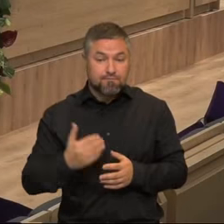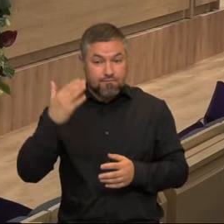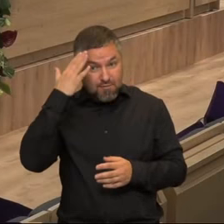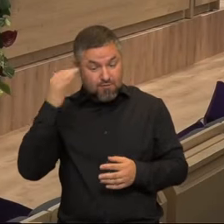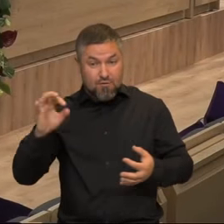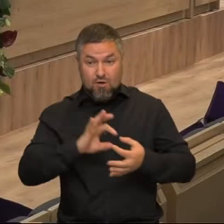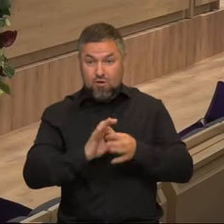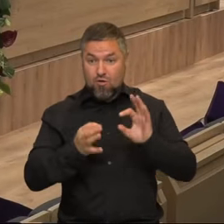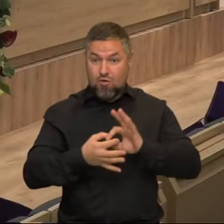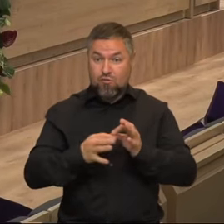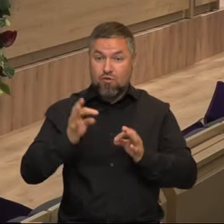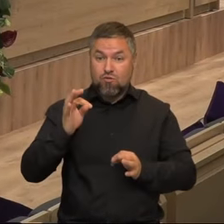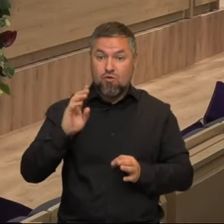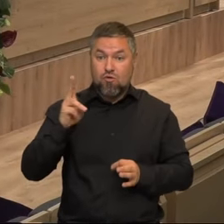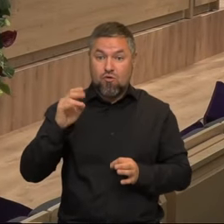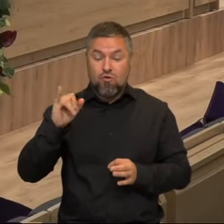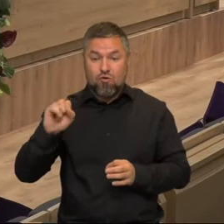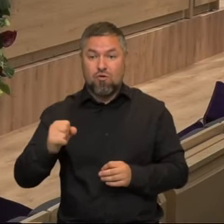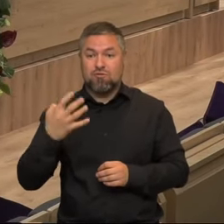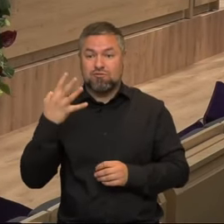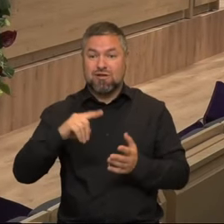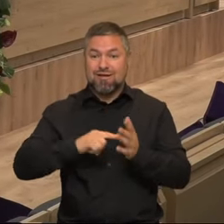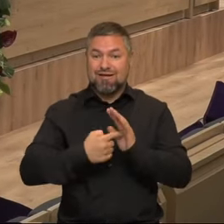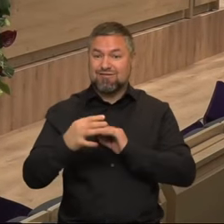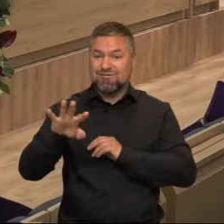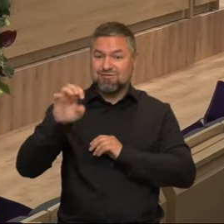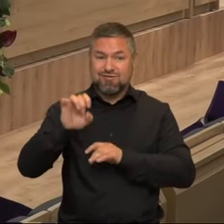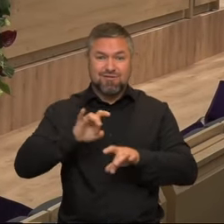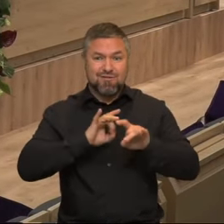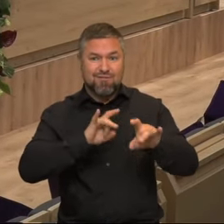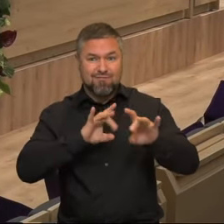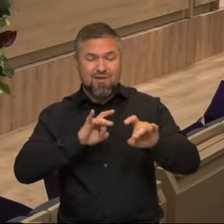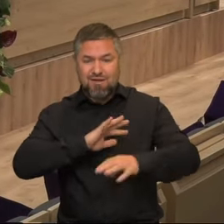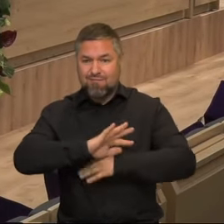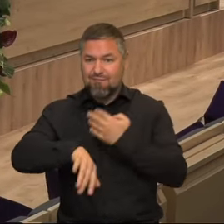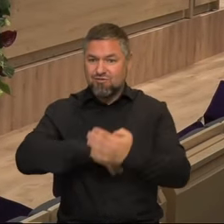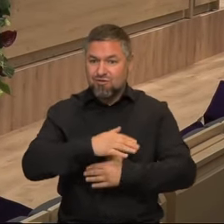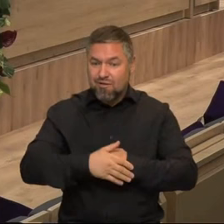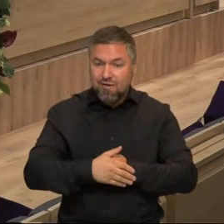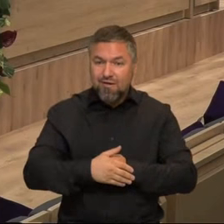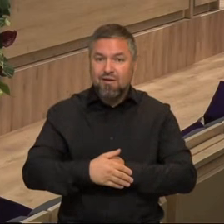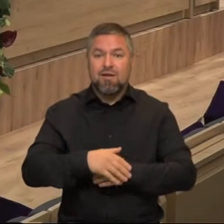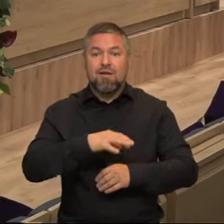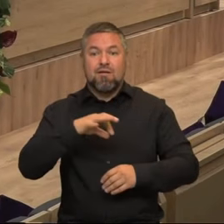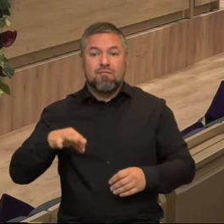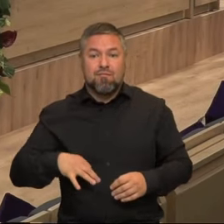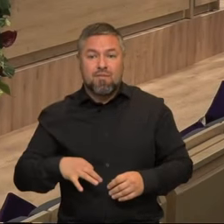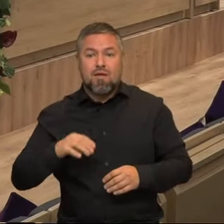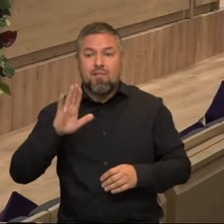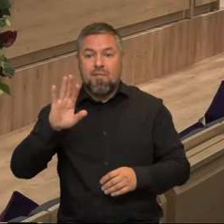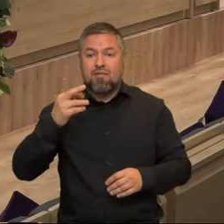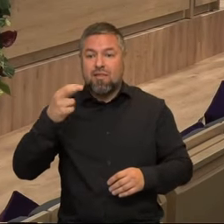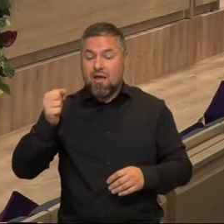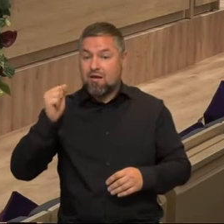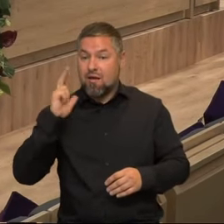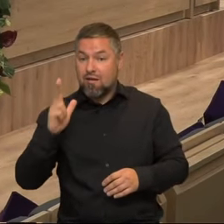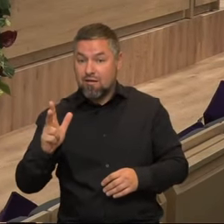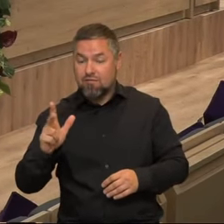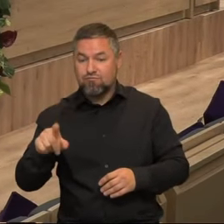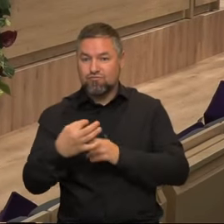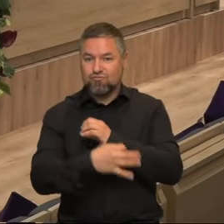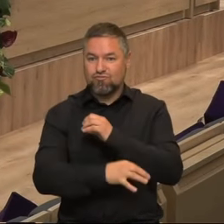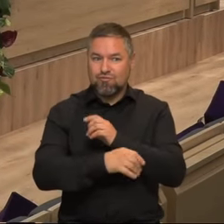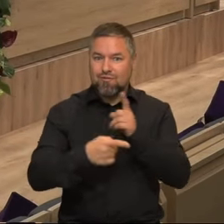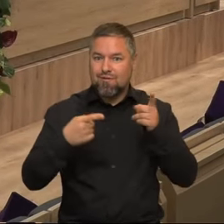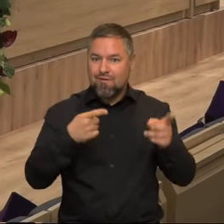Mistrz olimpijski z Tokio w sztafecie 4x400 mieszanej oraz pani inżynier Aleksandra Bednarek,